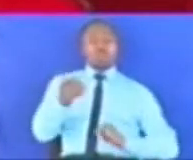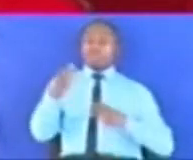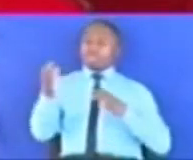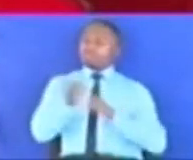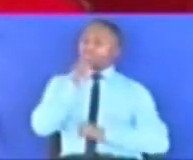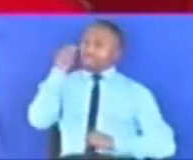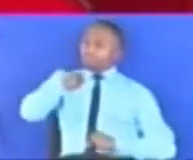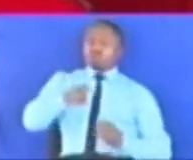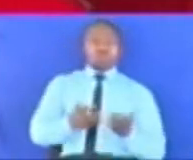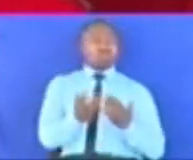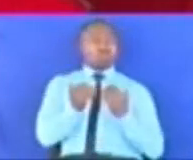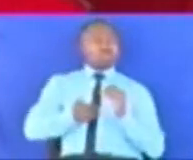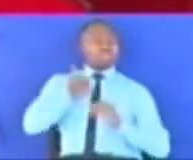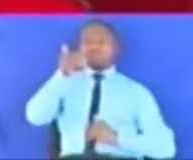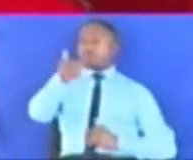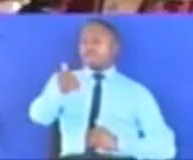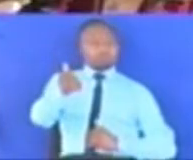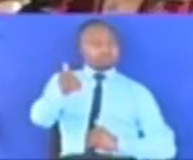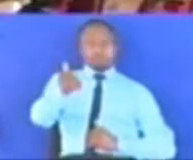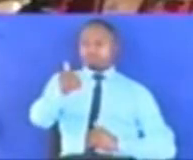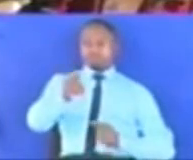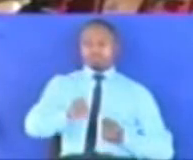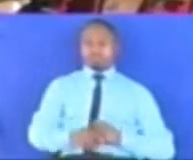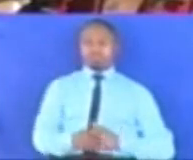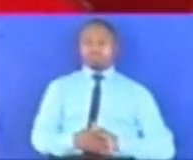pale, haisubiri baadaye.